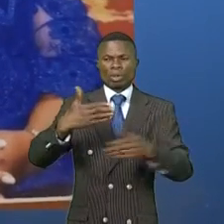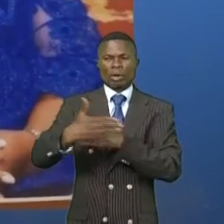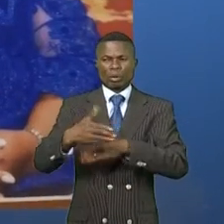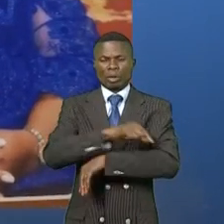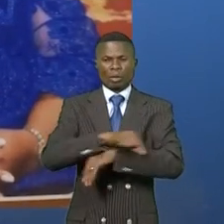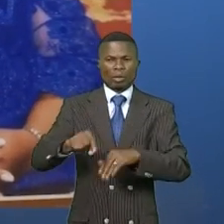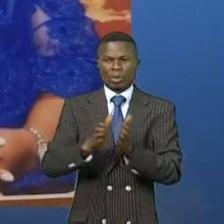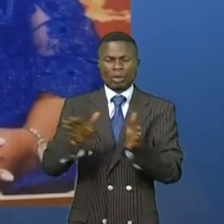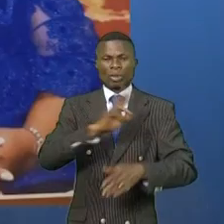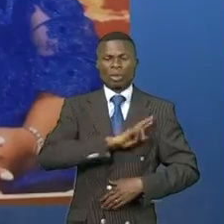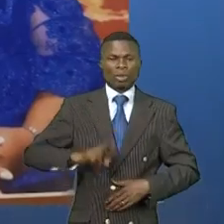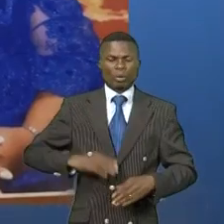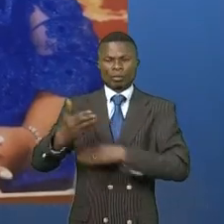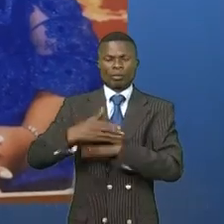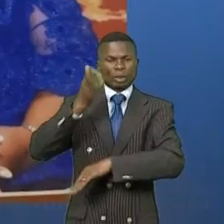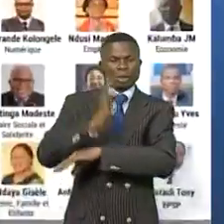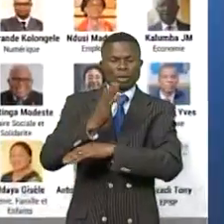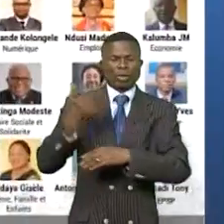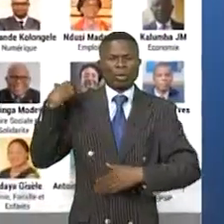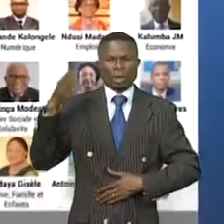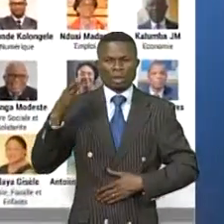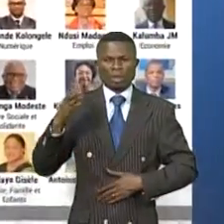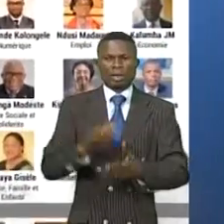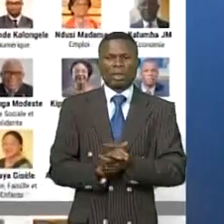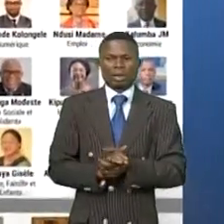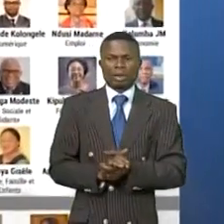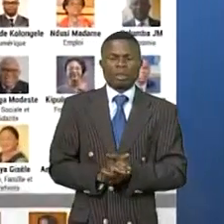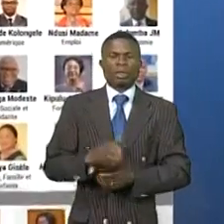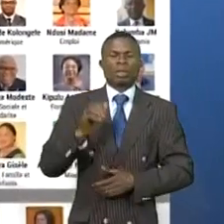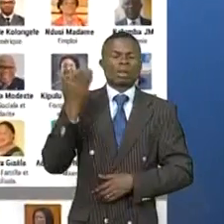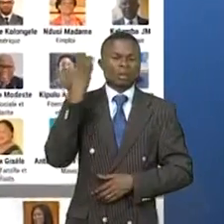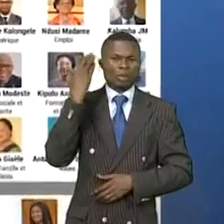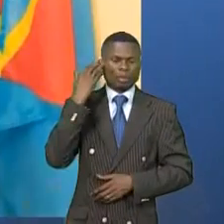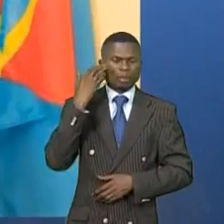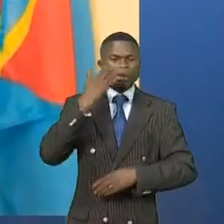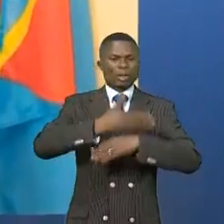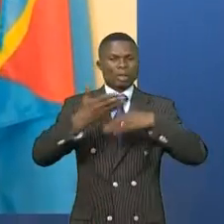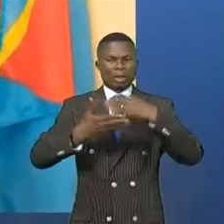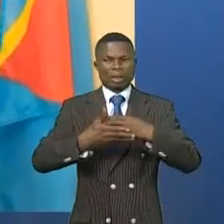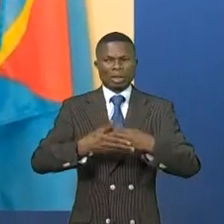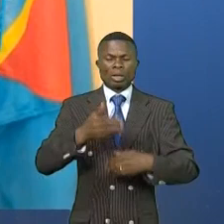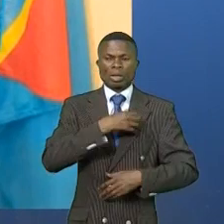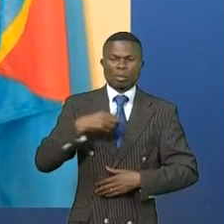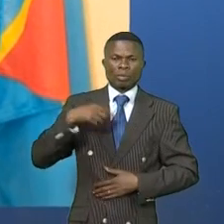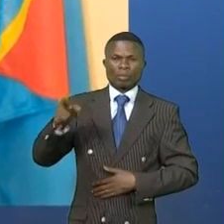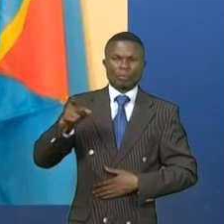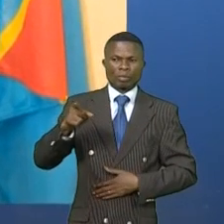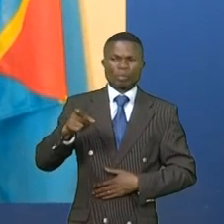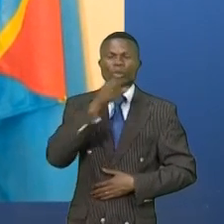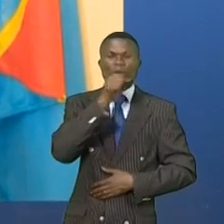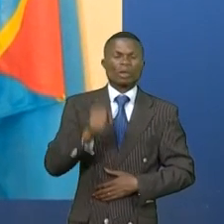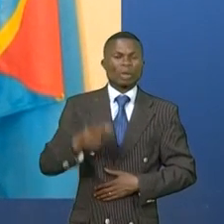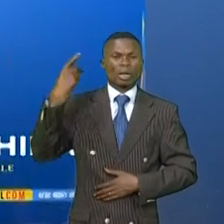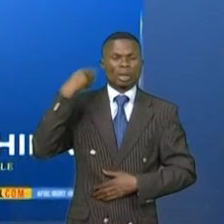parquet général de la République, près le Conseil d'État. Guizaro Alexis aux infrastructures, Adèle Kaïnda, la doyenne des